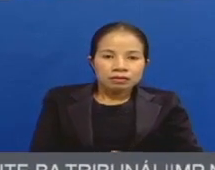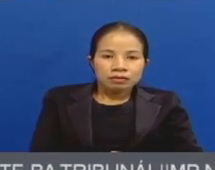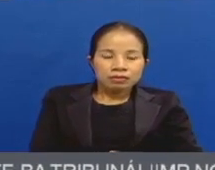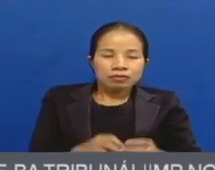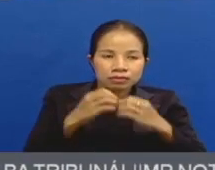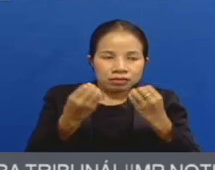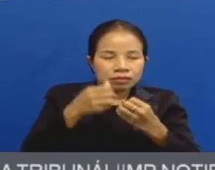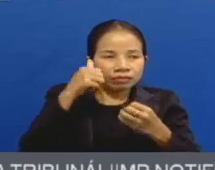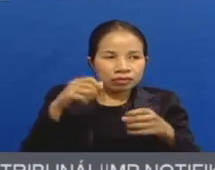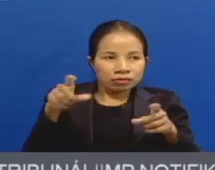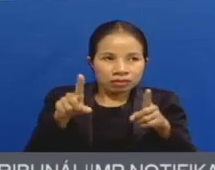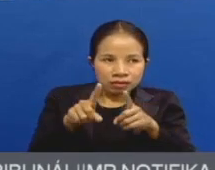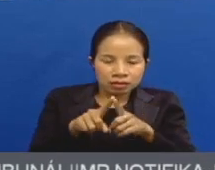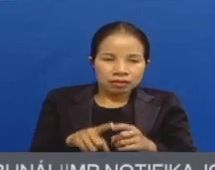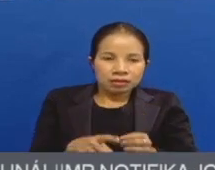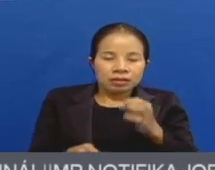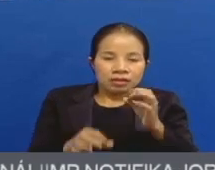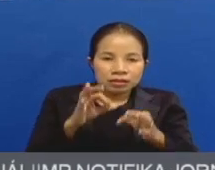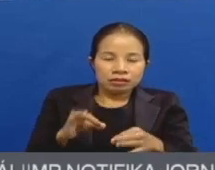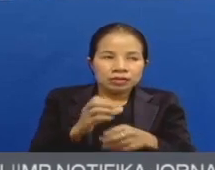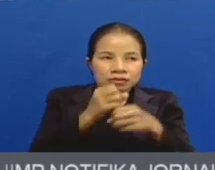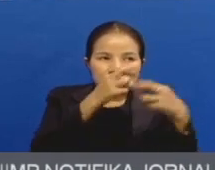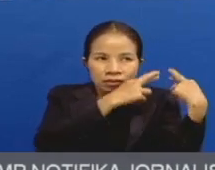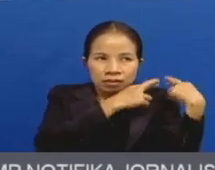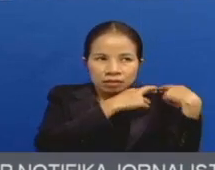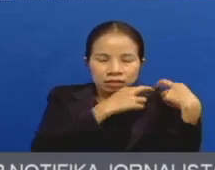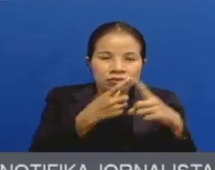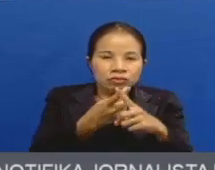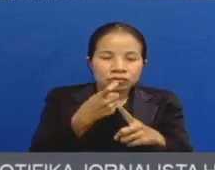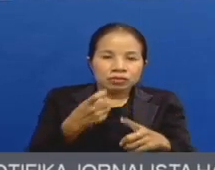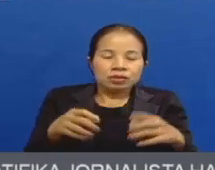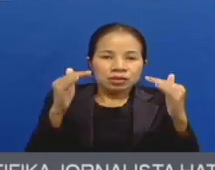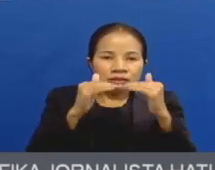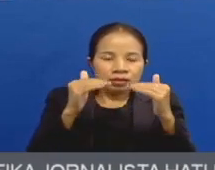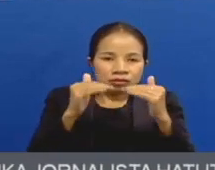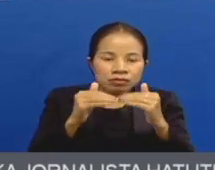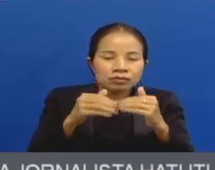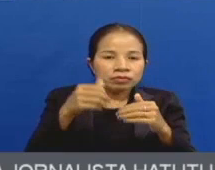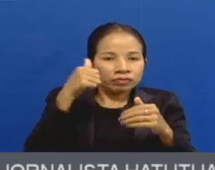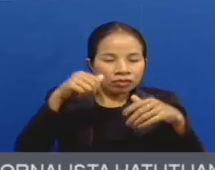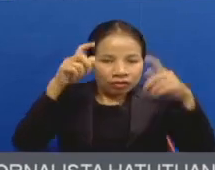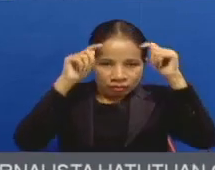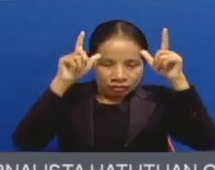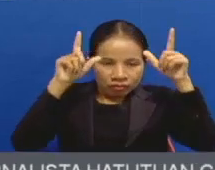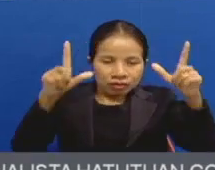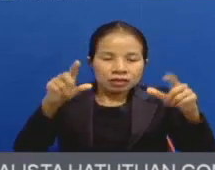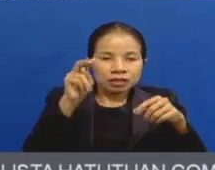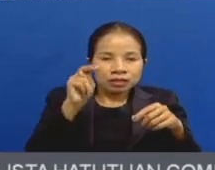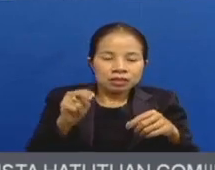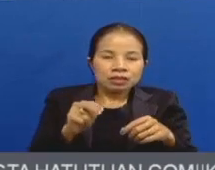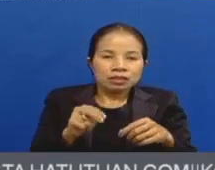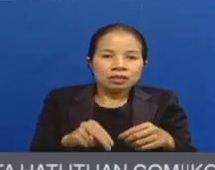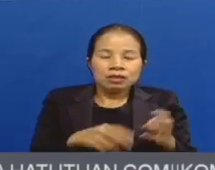nudar organisasang sumrinya nunemo simu poder absoluta husi Kongresu Nasional veto Timor Leste niang